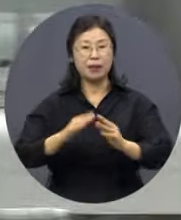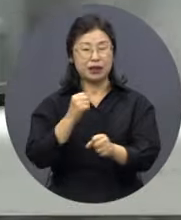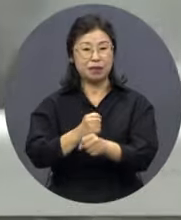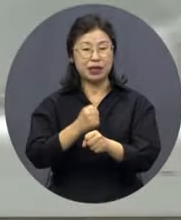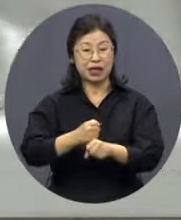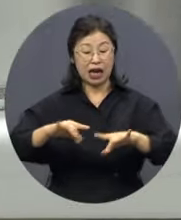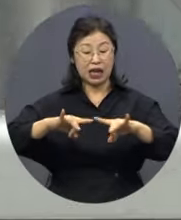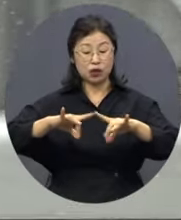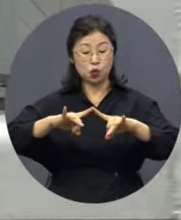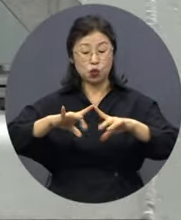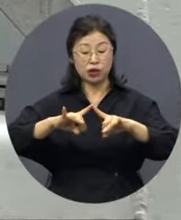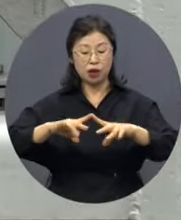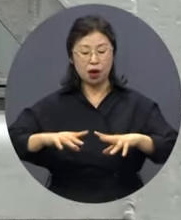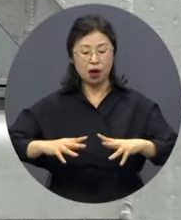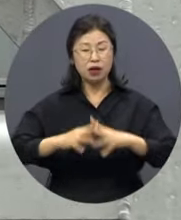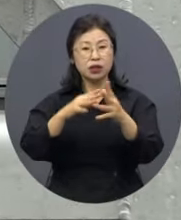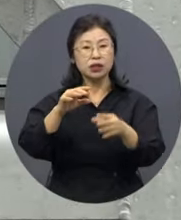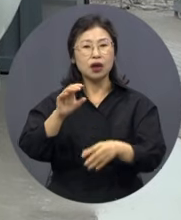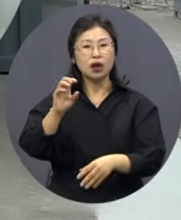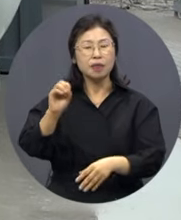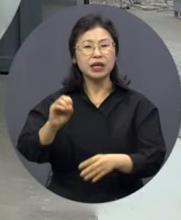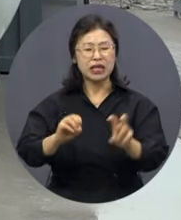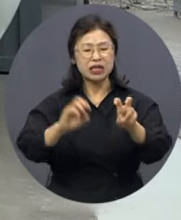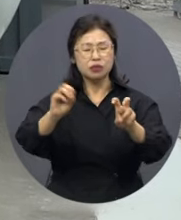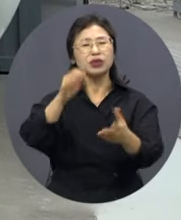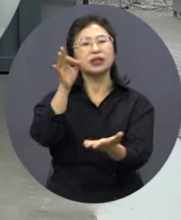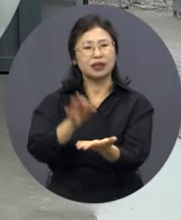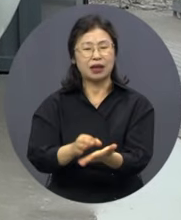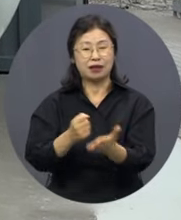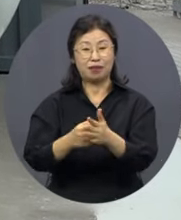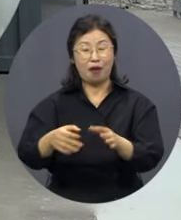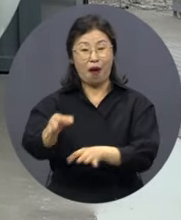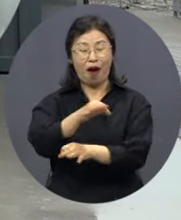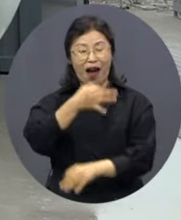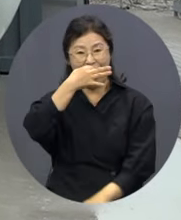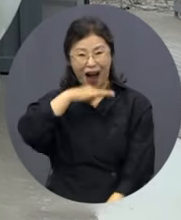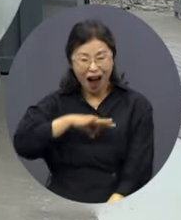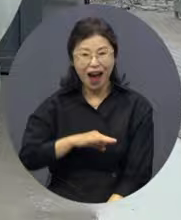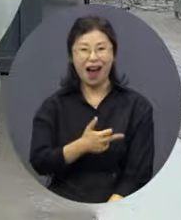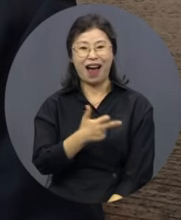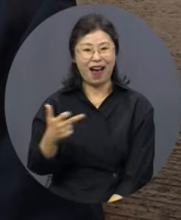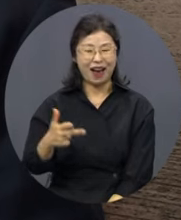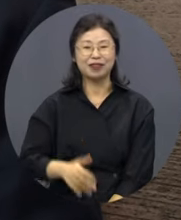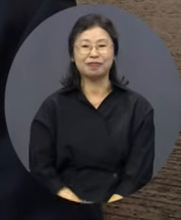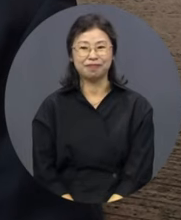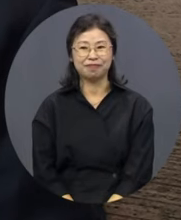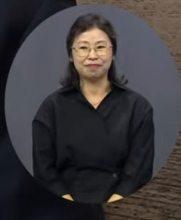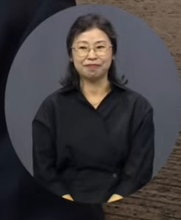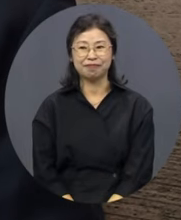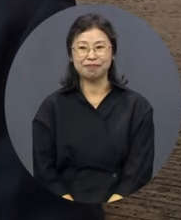송전선로 건설비의 20% 불과해 경제성이 높기 때문입니다